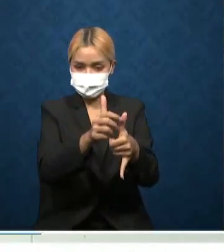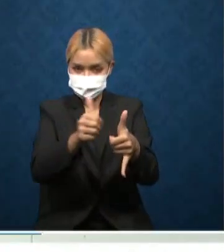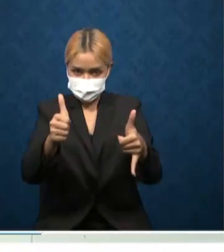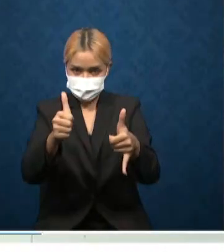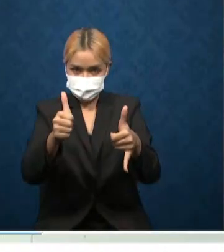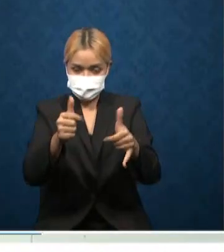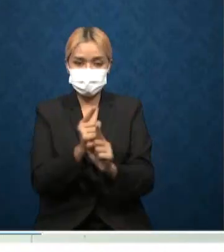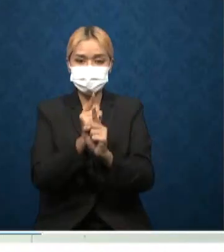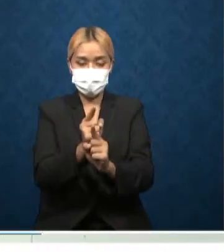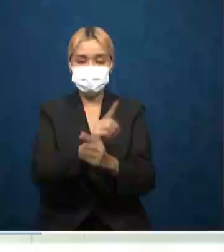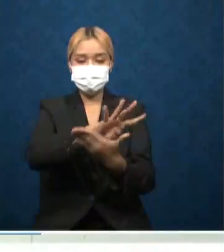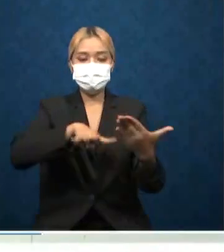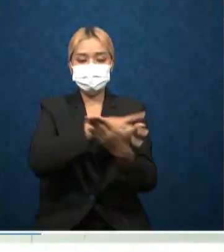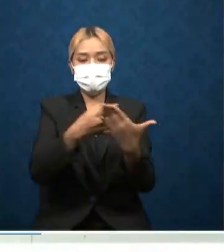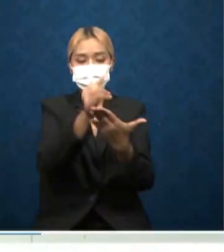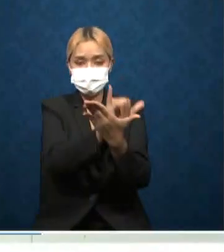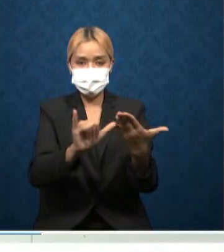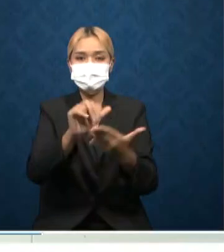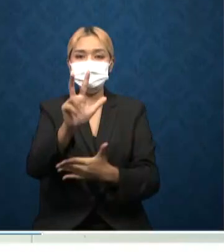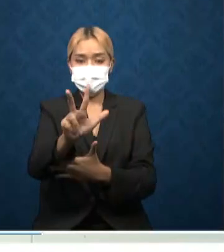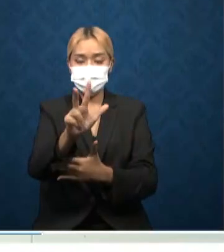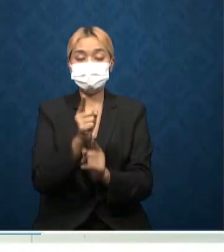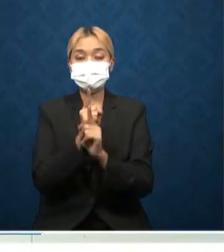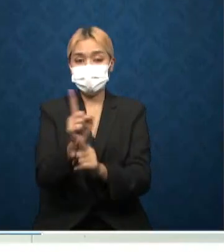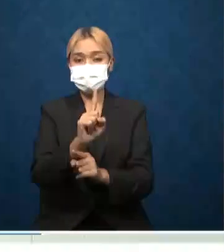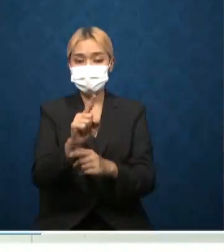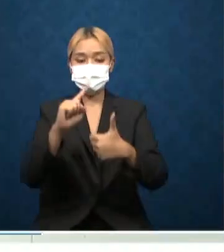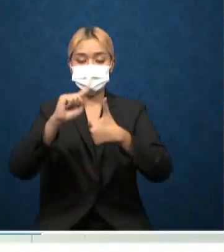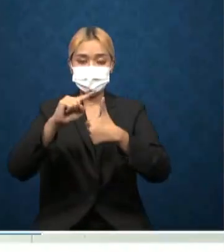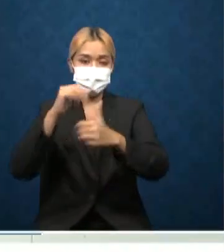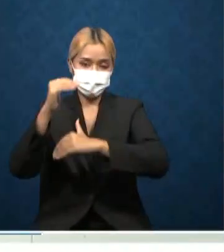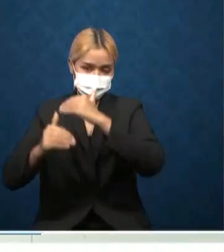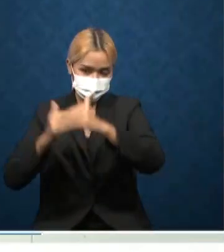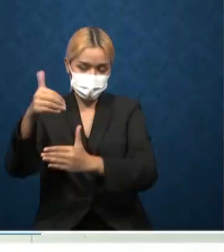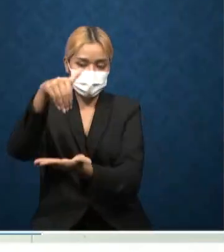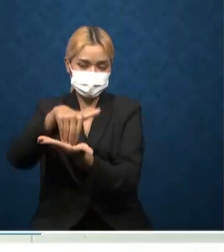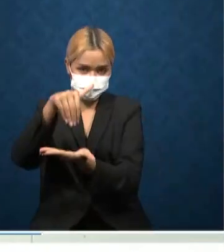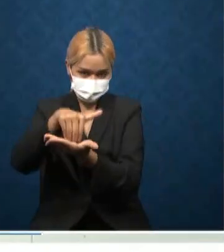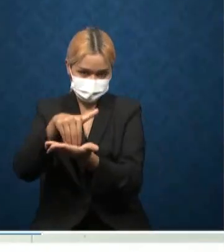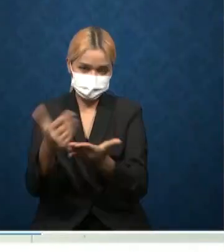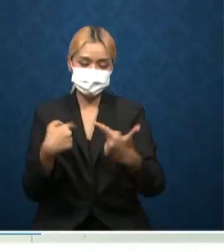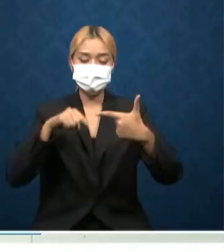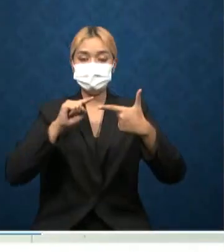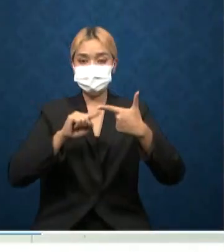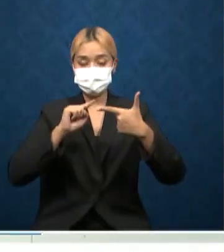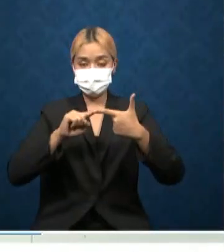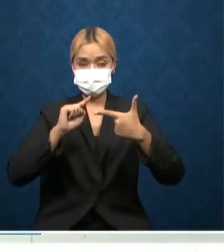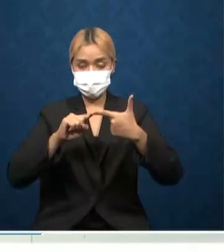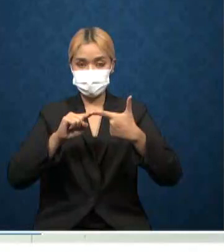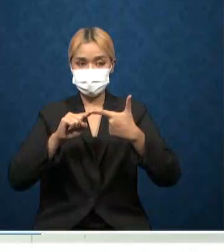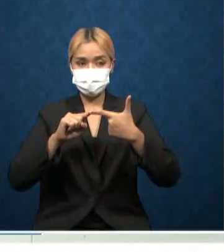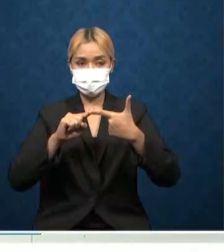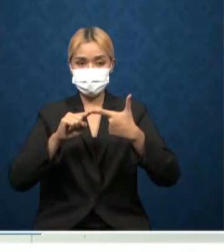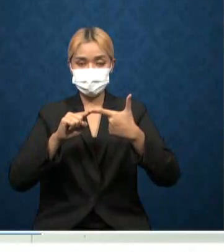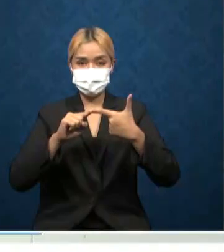ยุทธศาสตร์ 3ด้านกล่าวคือพัฒนาศักยภาพองค์กรเครือข่ายเสริมสร้างกระบวน